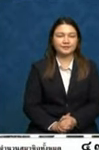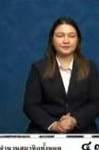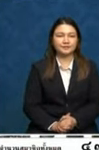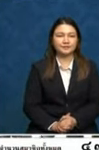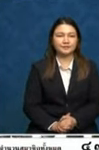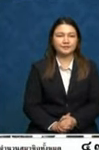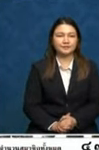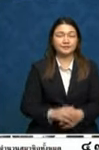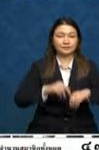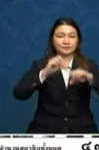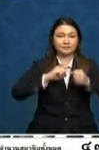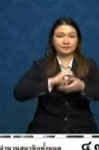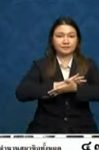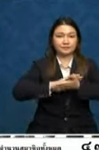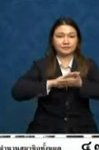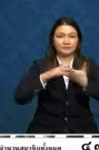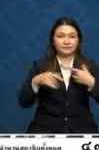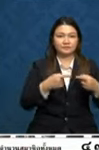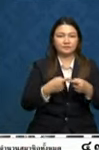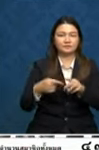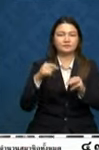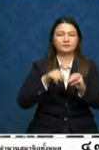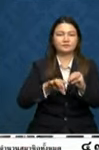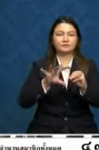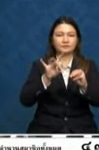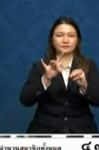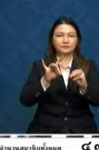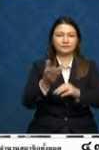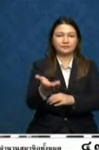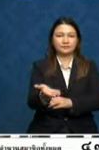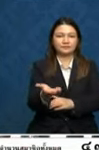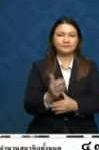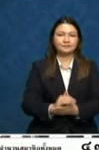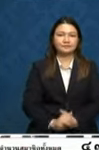มาตรา8เชิญท่านเลขาครับ